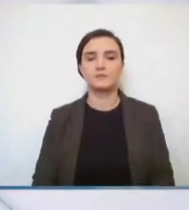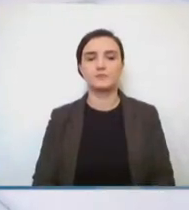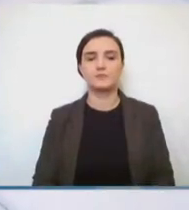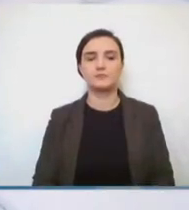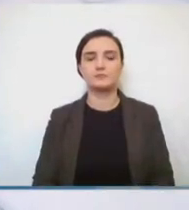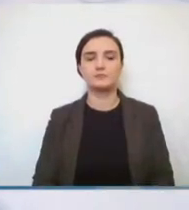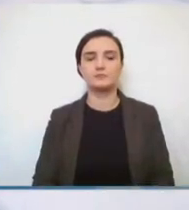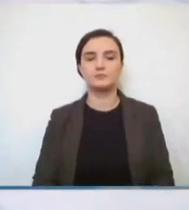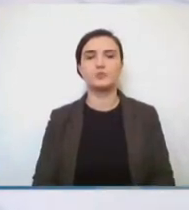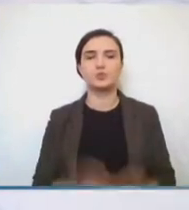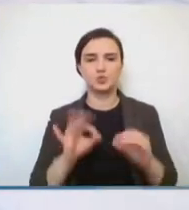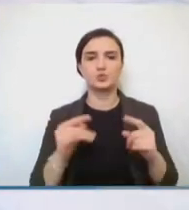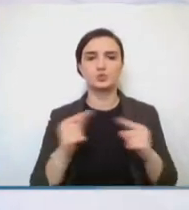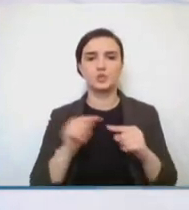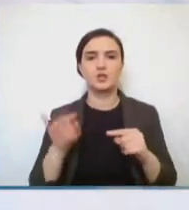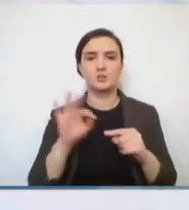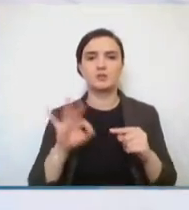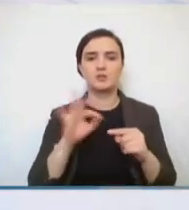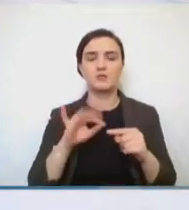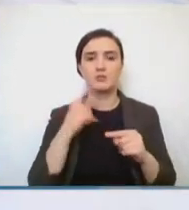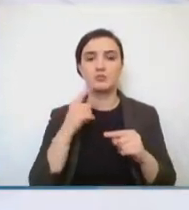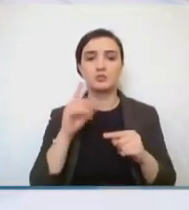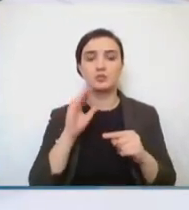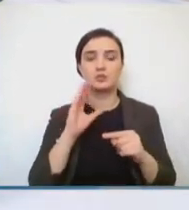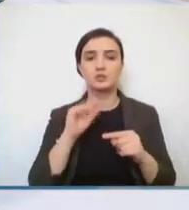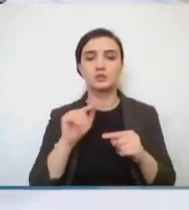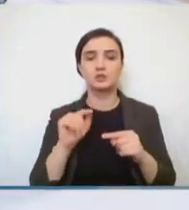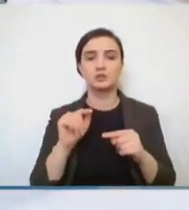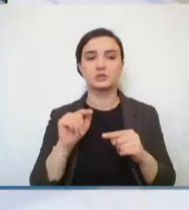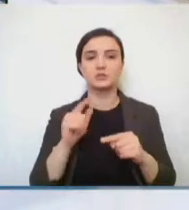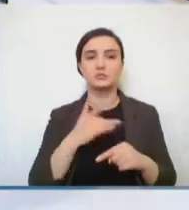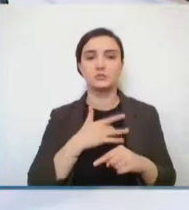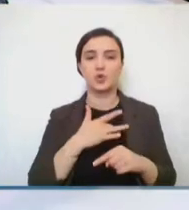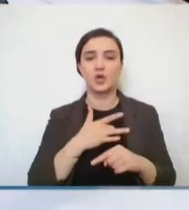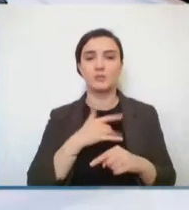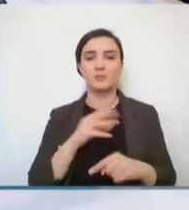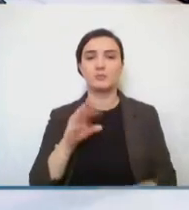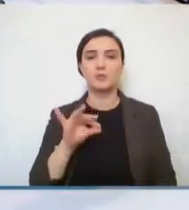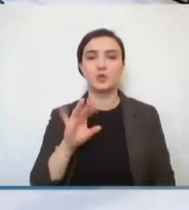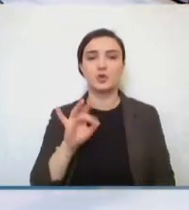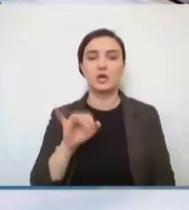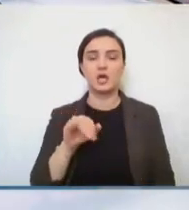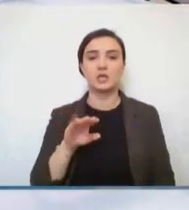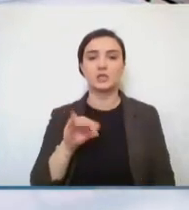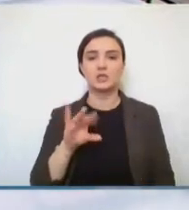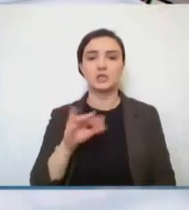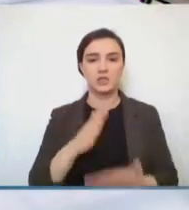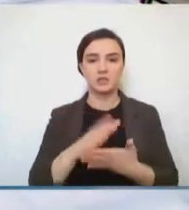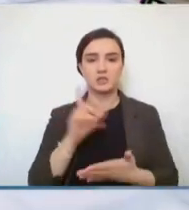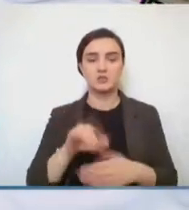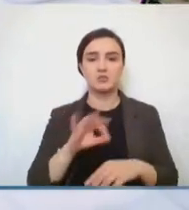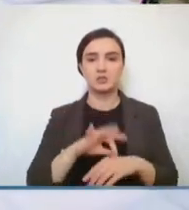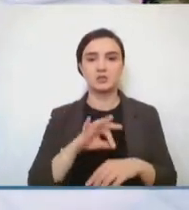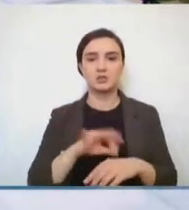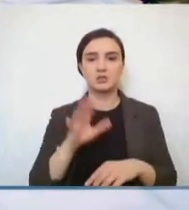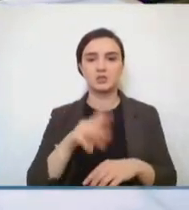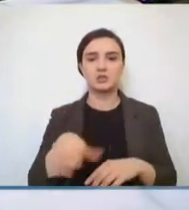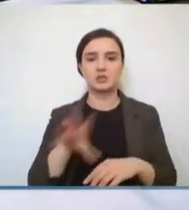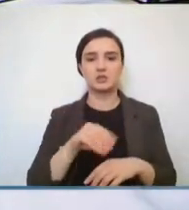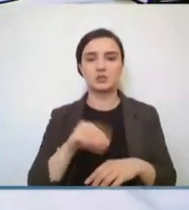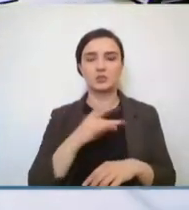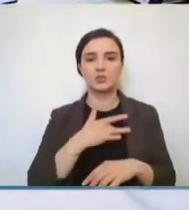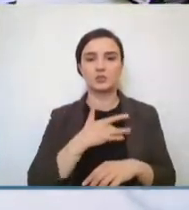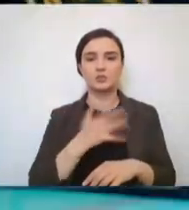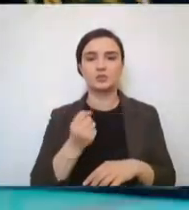როდესაც თუნდაც მიოკარდიტი მოხდება და პაციენტს მოხდება გულის კუნთის